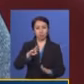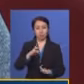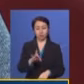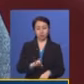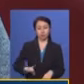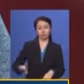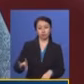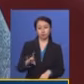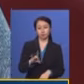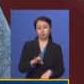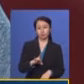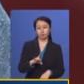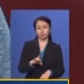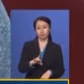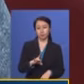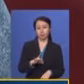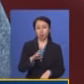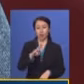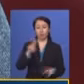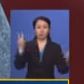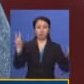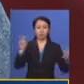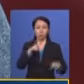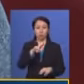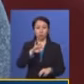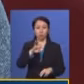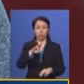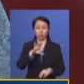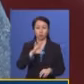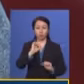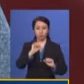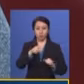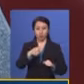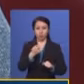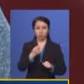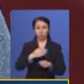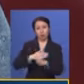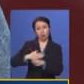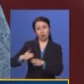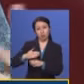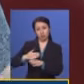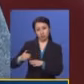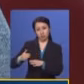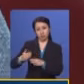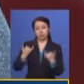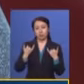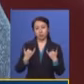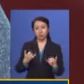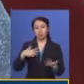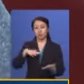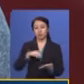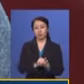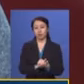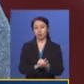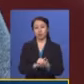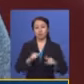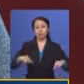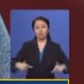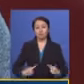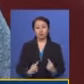Борисом Петровичем, Дюймовочка, но вот из-за пандемии немножко пришлось отложить. Сейчас мы занимаемся восстановлением